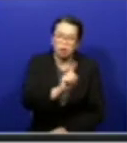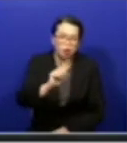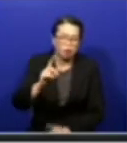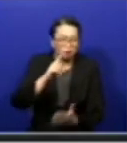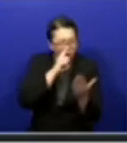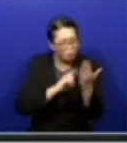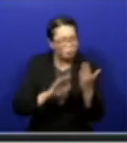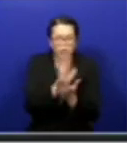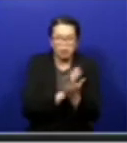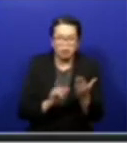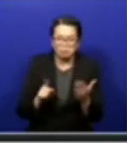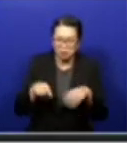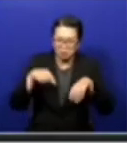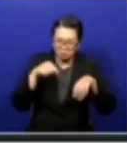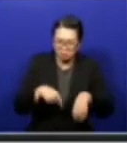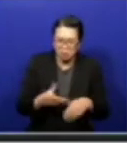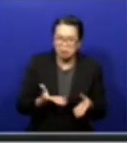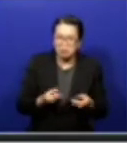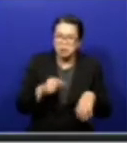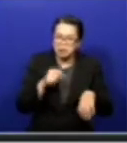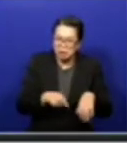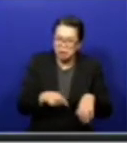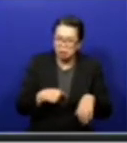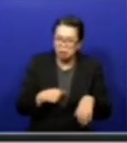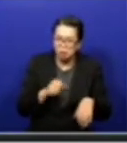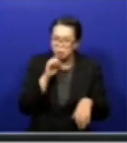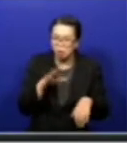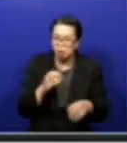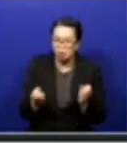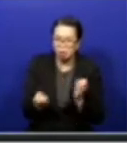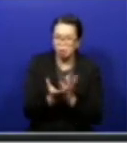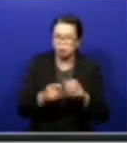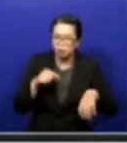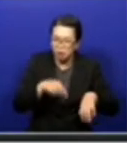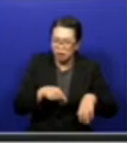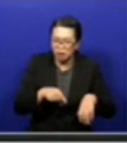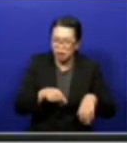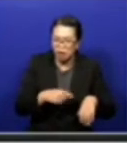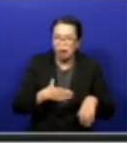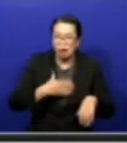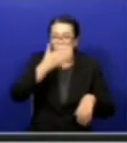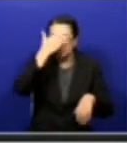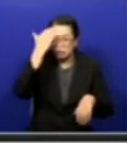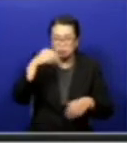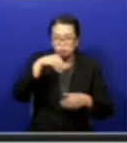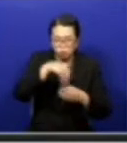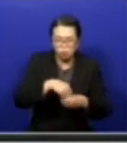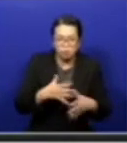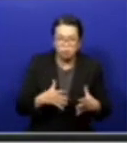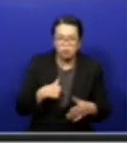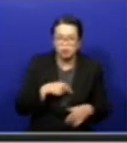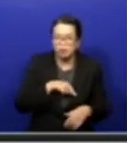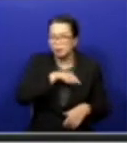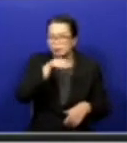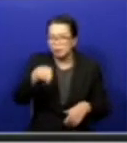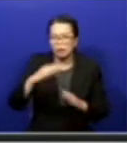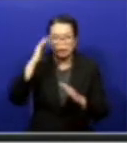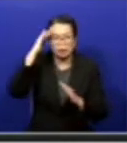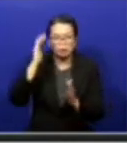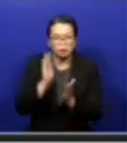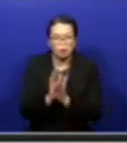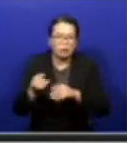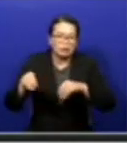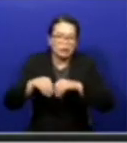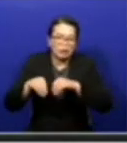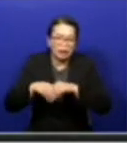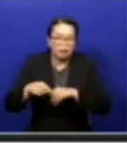ม่ต้องไปเดี๋ยวนี้ประชาชนปวดหัวมากครับเกิดท้องที่นี้บางทีเราไม่ได้อยู่ในท้องที่ไปแจ้งความสถานีตำรวจที่อยู่ใก